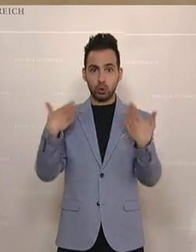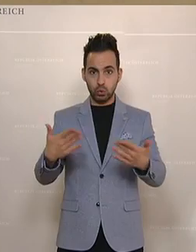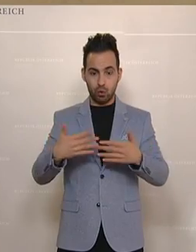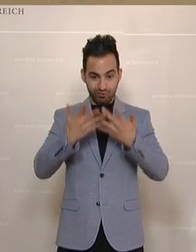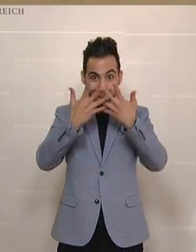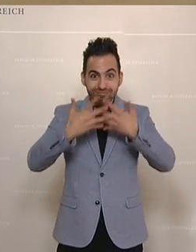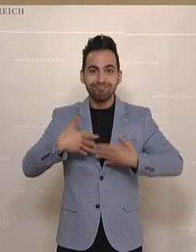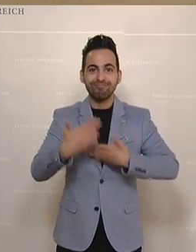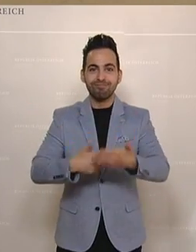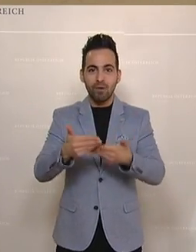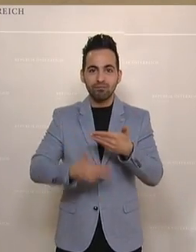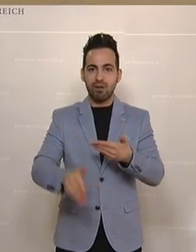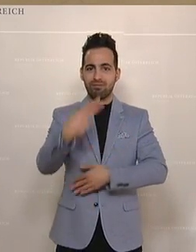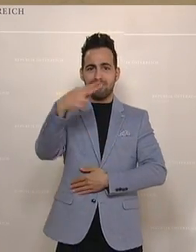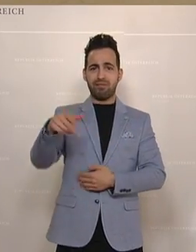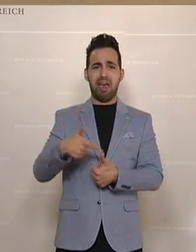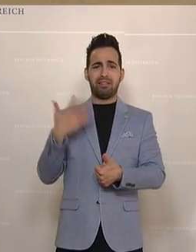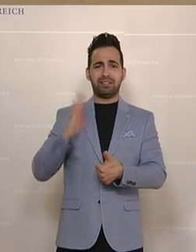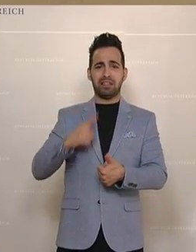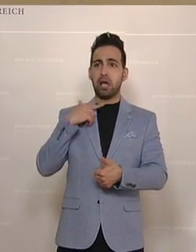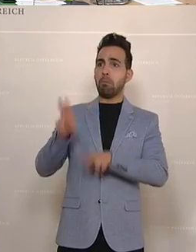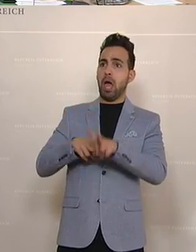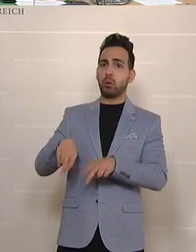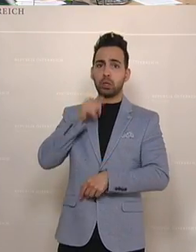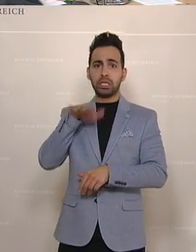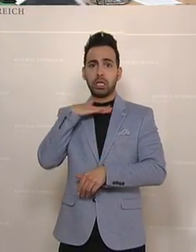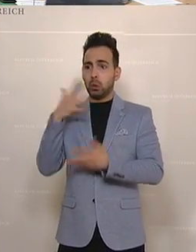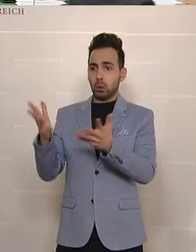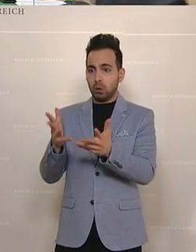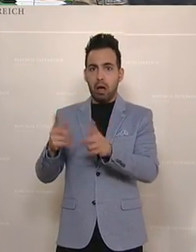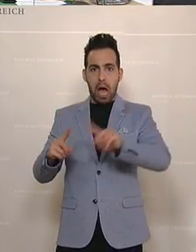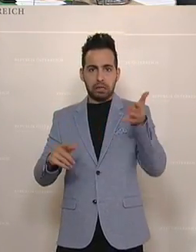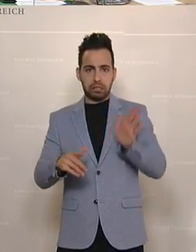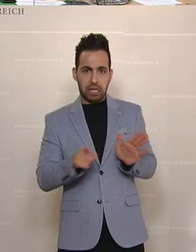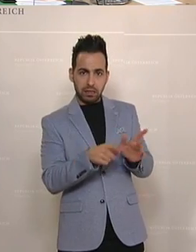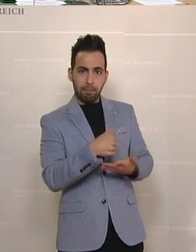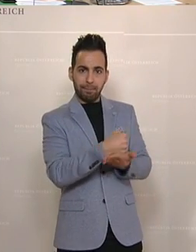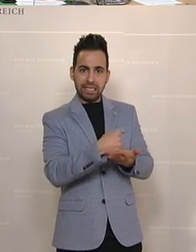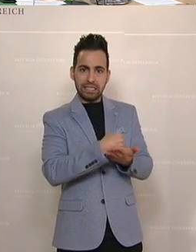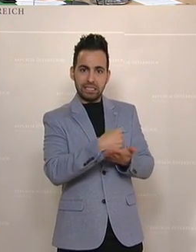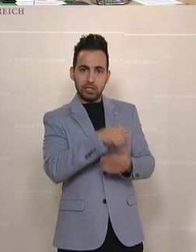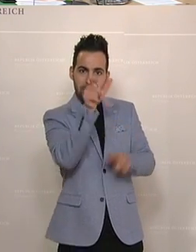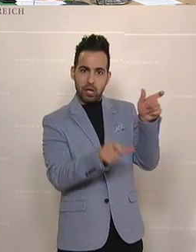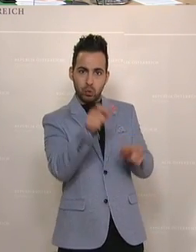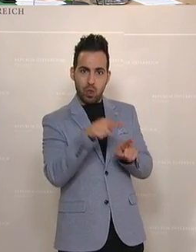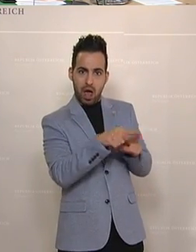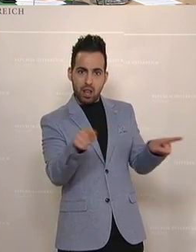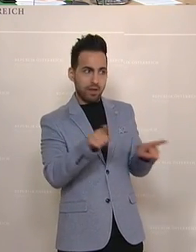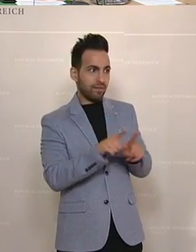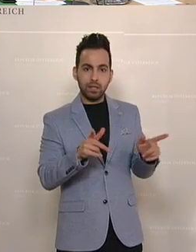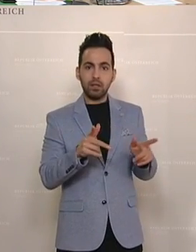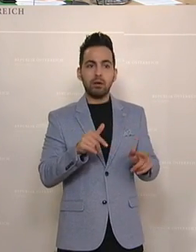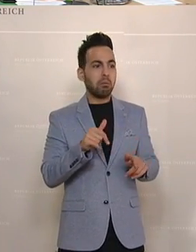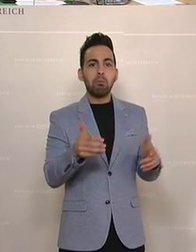Vorgehen, wenn auf der einen Seite argumentiert wird, dass die Behandlungskapazitäten nicht ausreichen und dann tun wir auf der anderen Seite medizinisches Personal